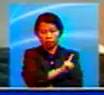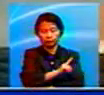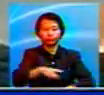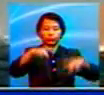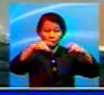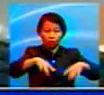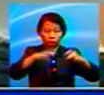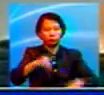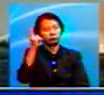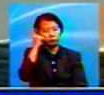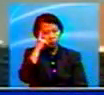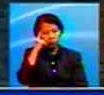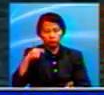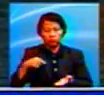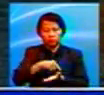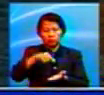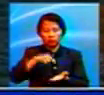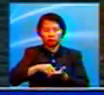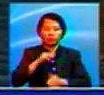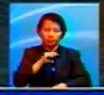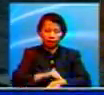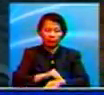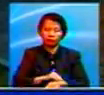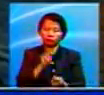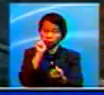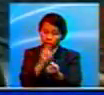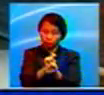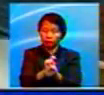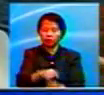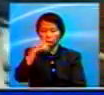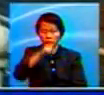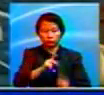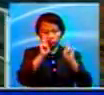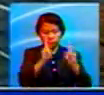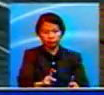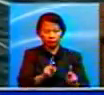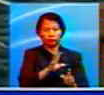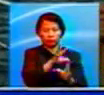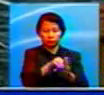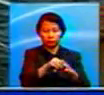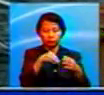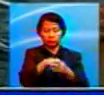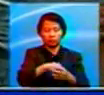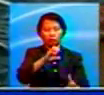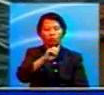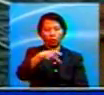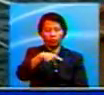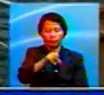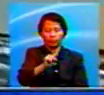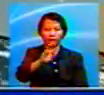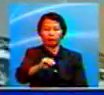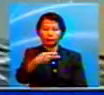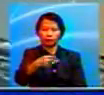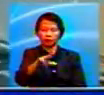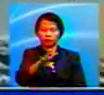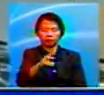Australia juga beranggapan bahawa ini adalah masa yang tepat untuk pihak yang terlibat dalam operasi mencari